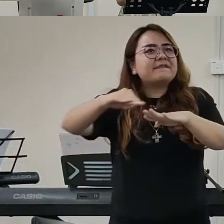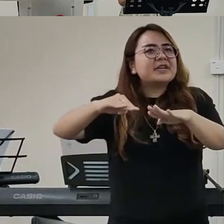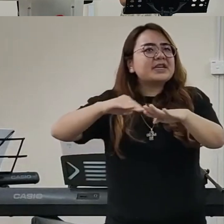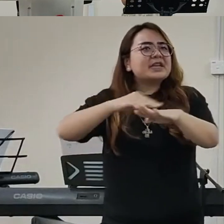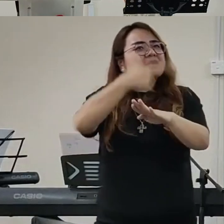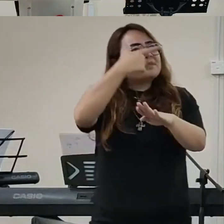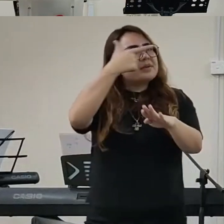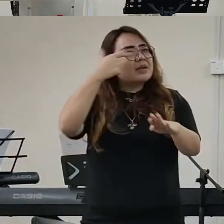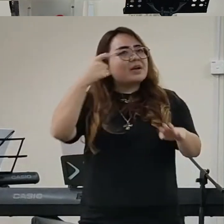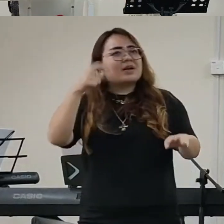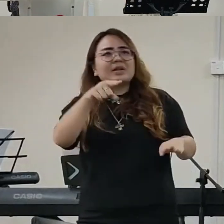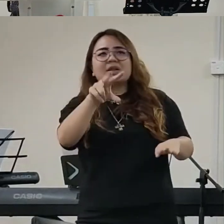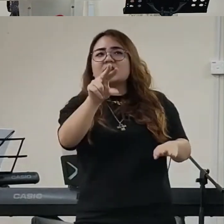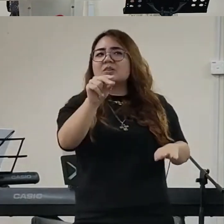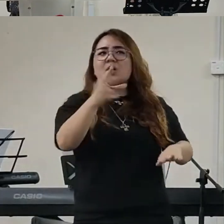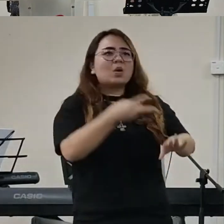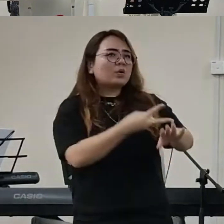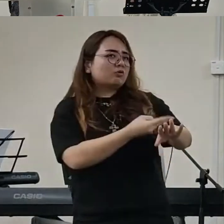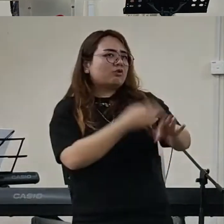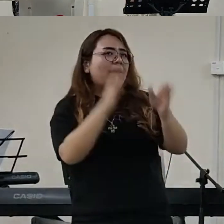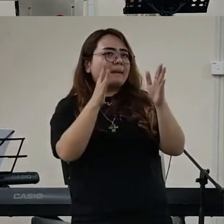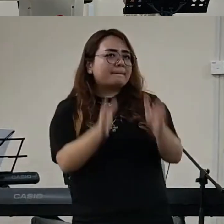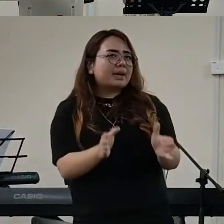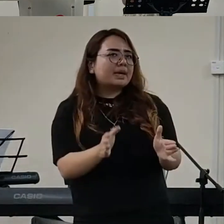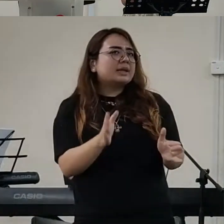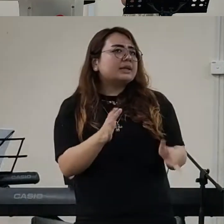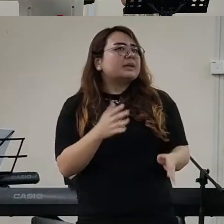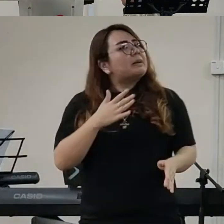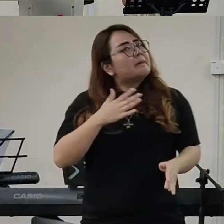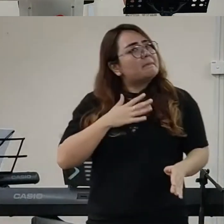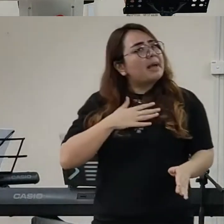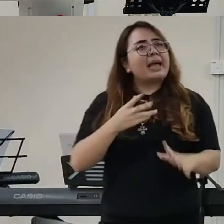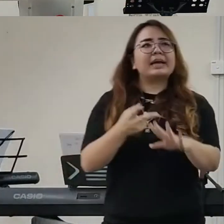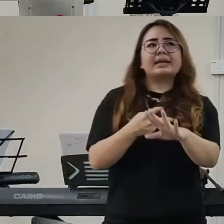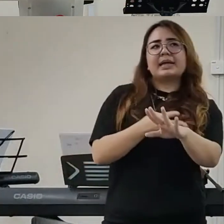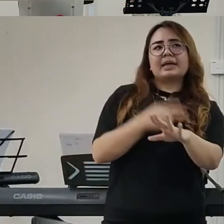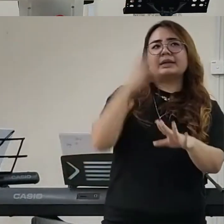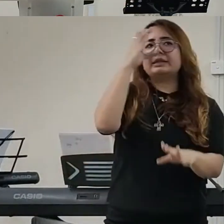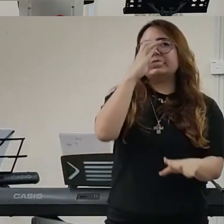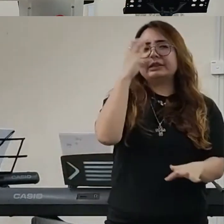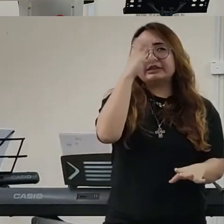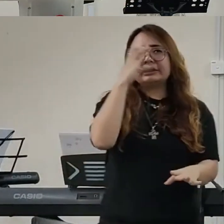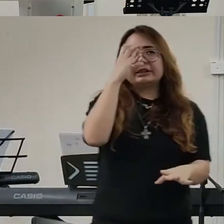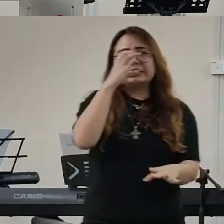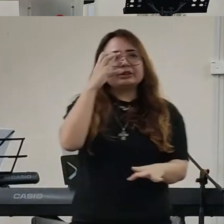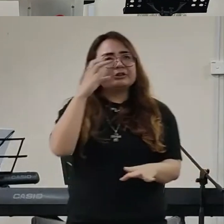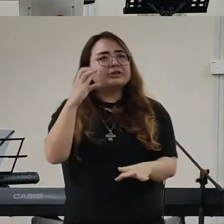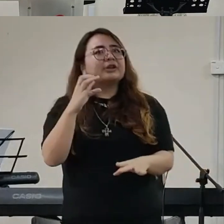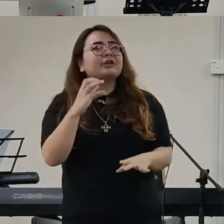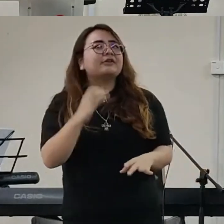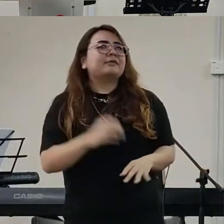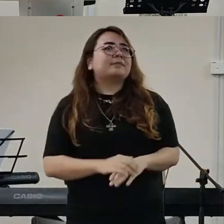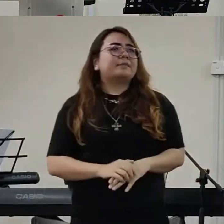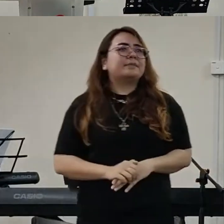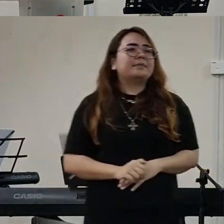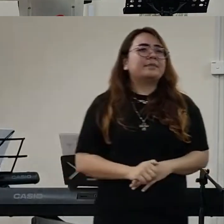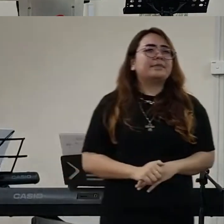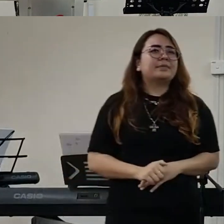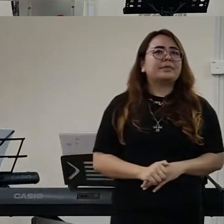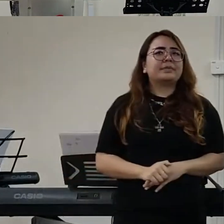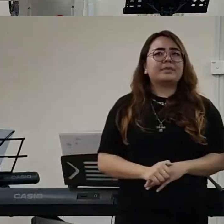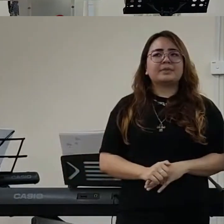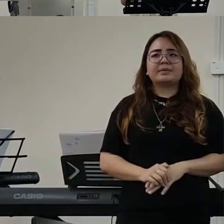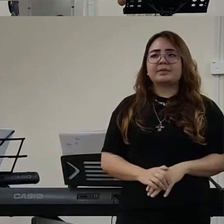羊，他们只顾牧养自己，却不牧养我的羊。这是主耶和华的宣告。 Even someone as young